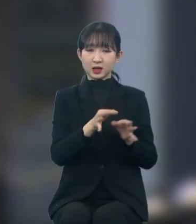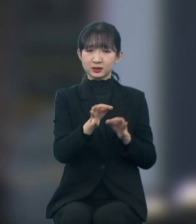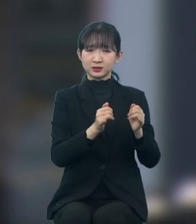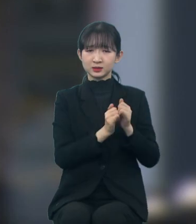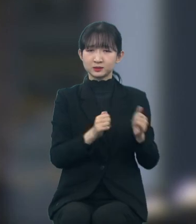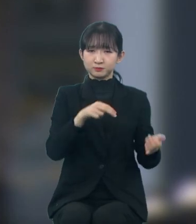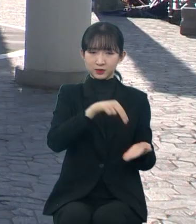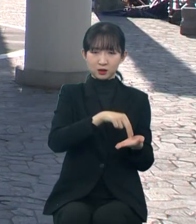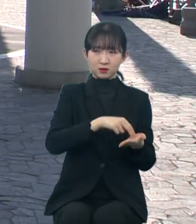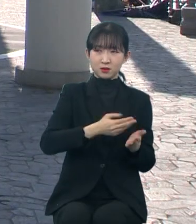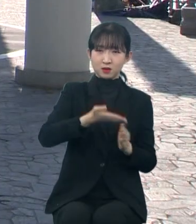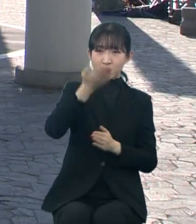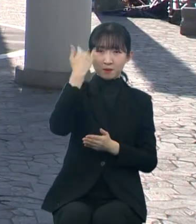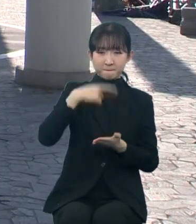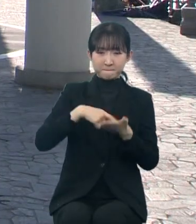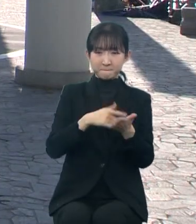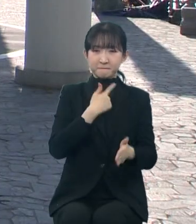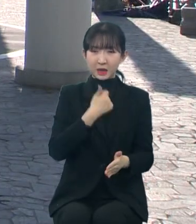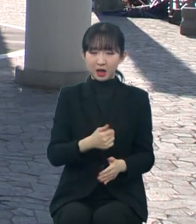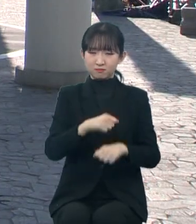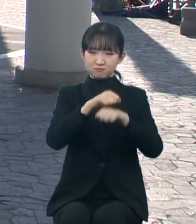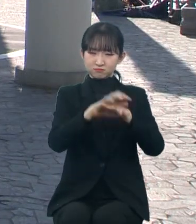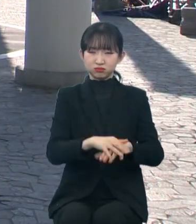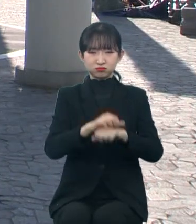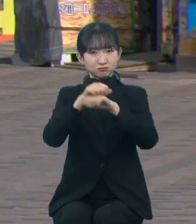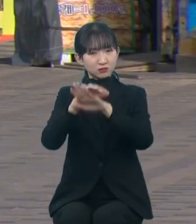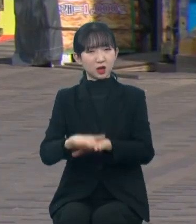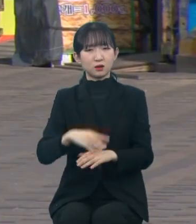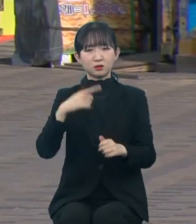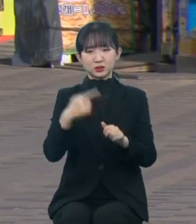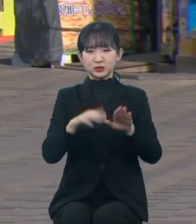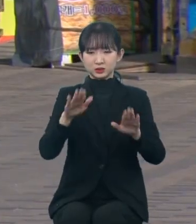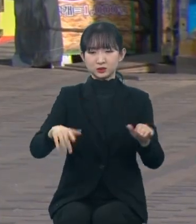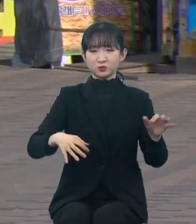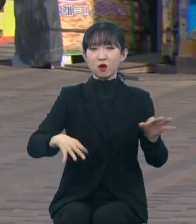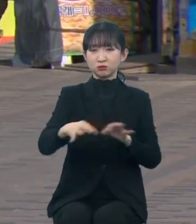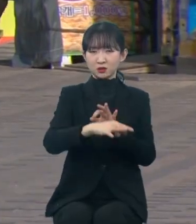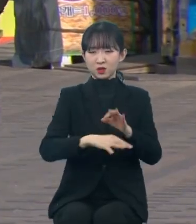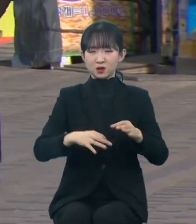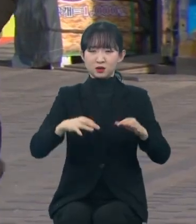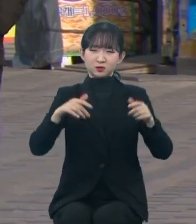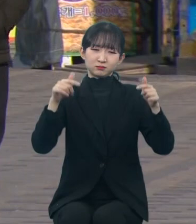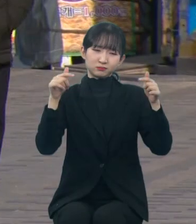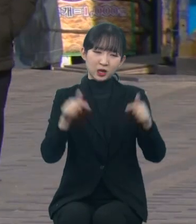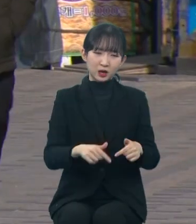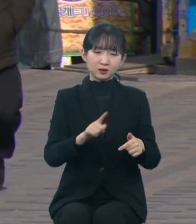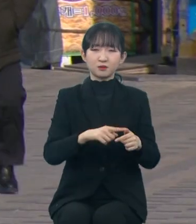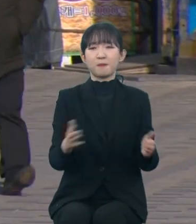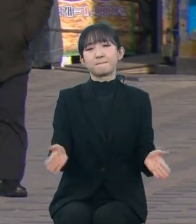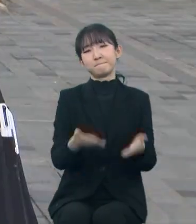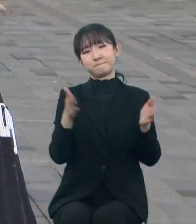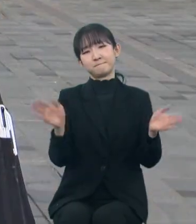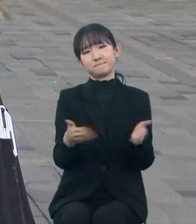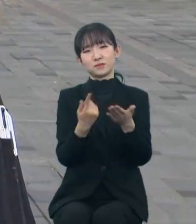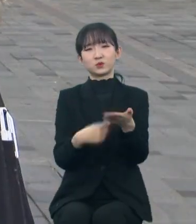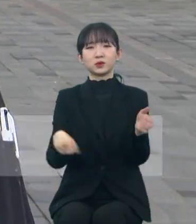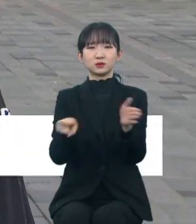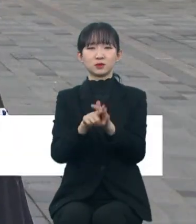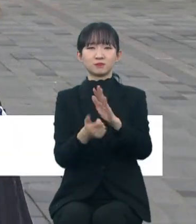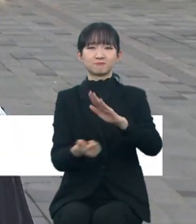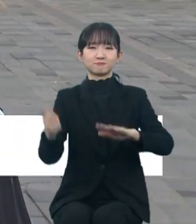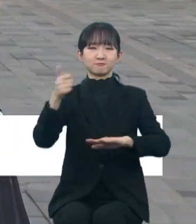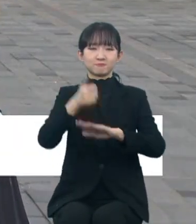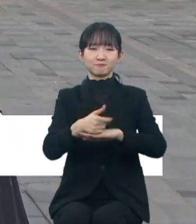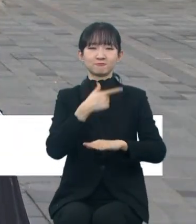흐지부지 됐다며 침체된 지역 경제 활성화를 위해 이번에는 성사되길 기대하는 분위기입니다. 저희는 이제